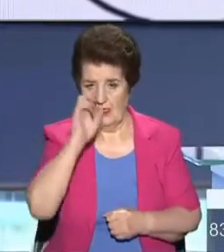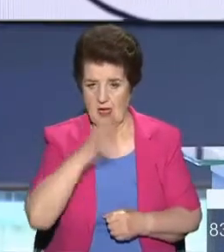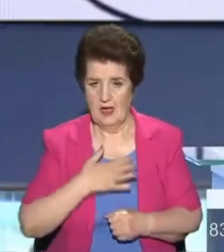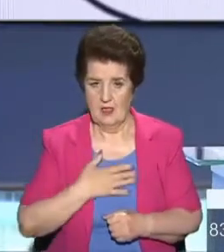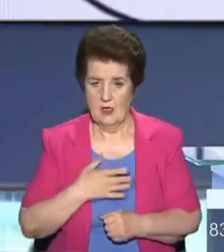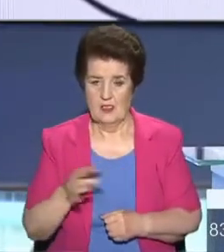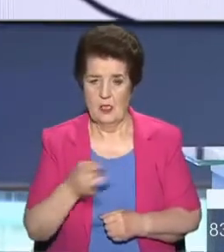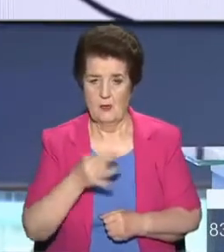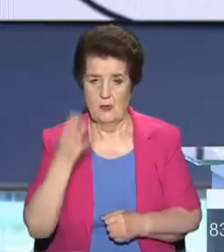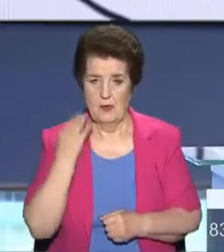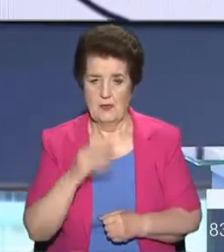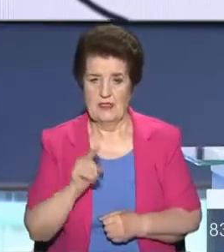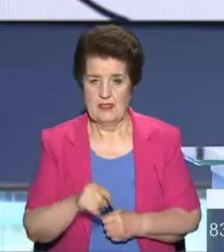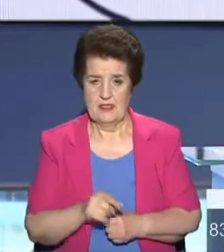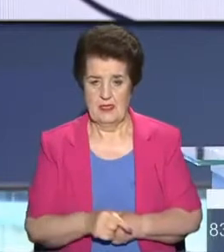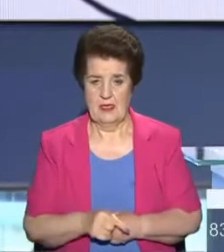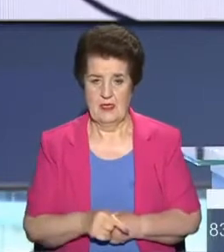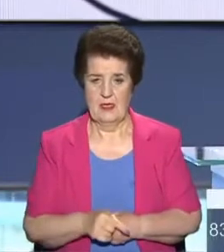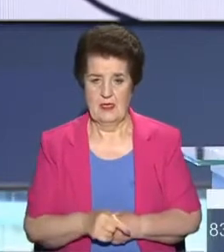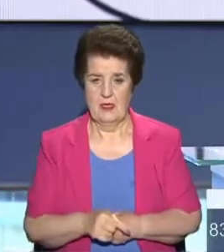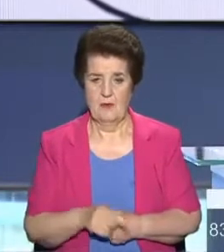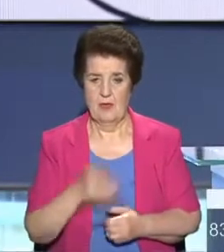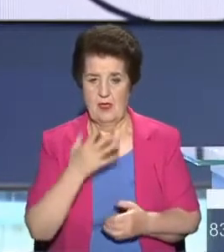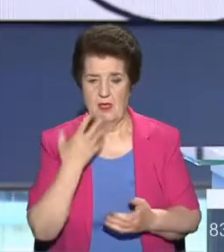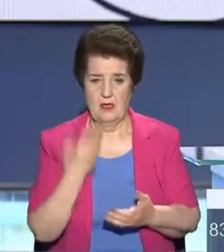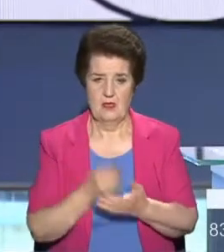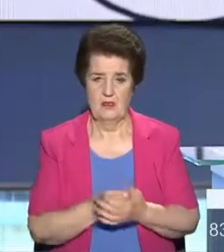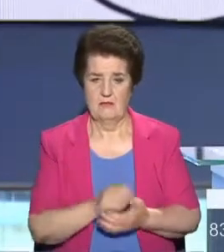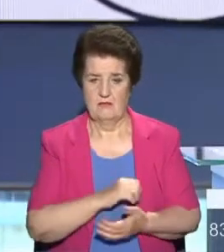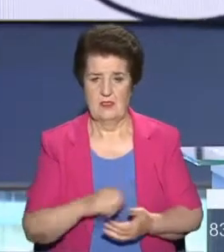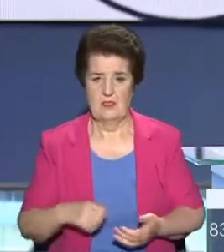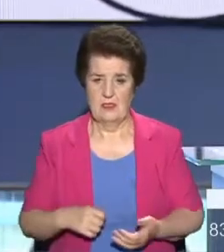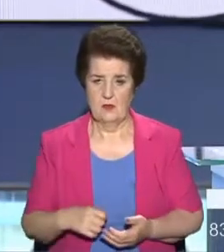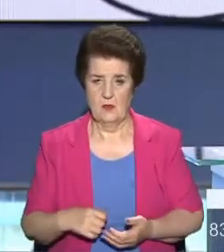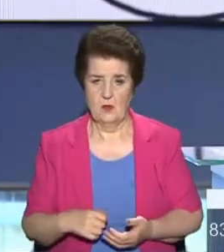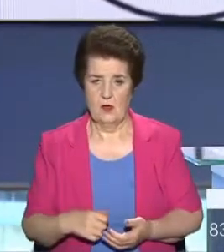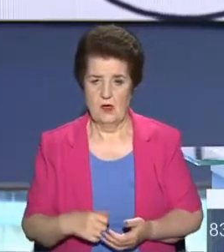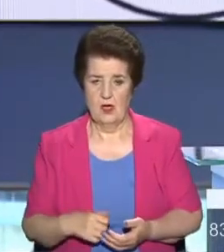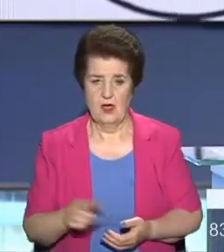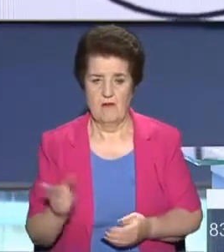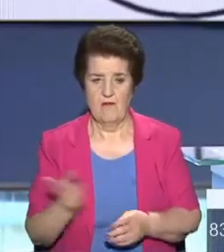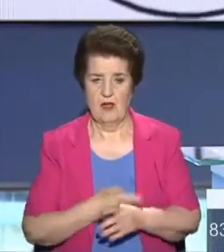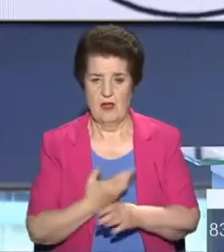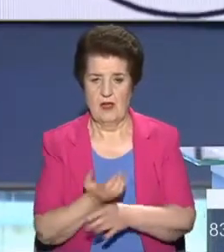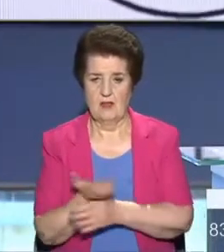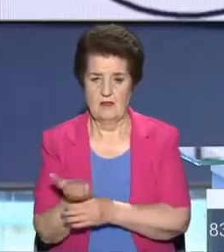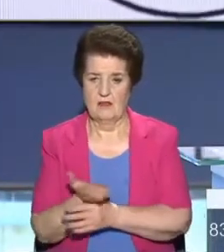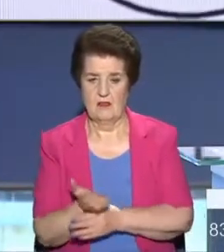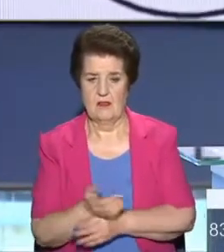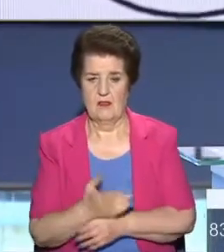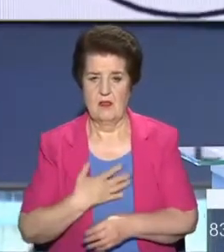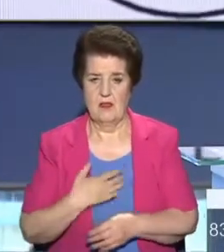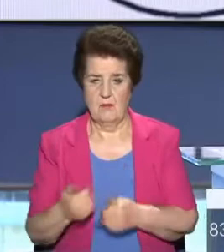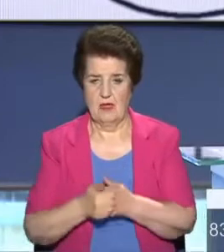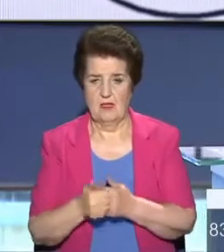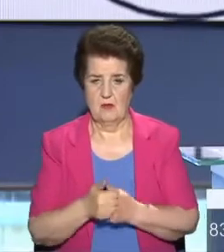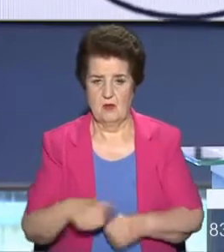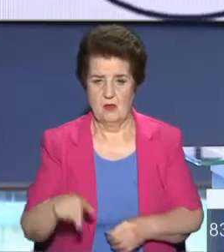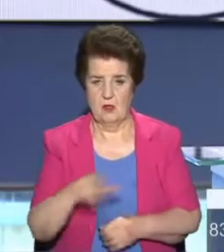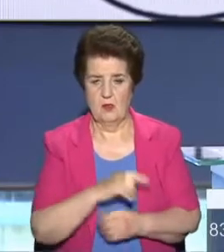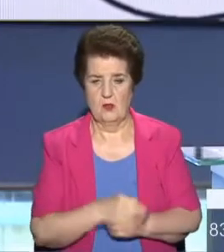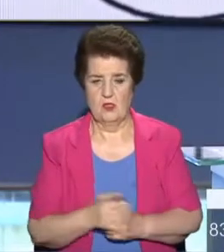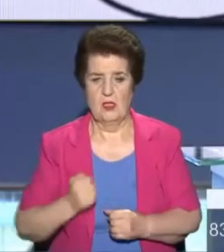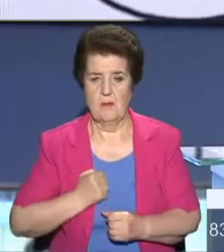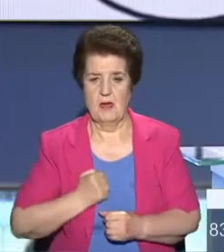Republica Moldova se descurce pe cont propriu fără ca să stăm cu mâna întinsă la partenerii noștrii externe